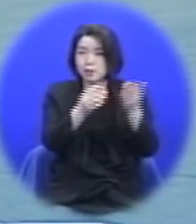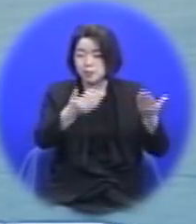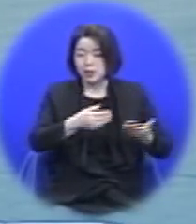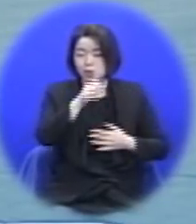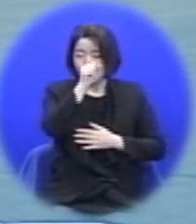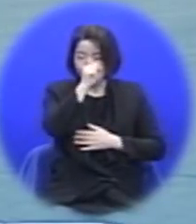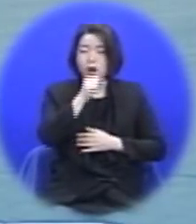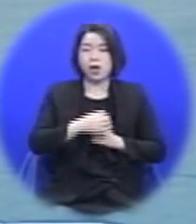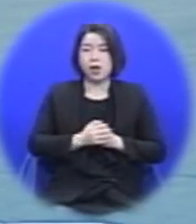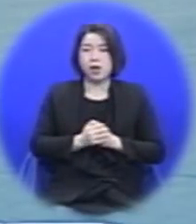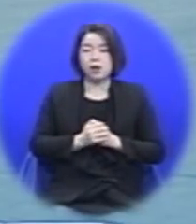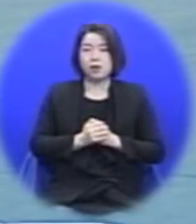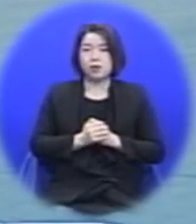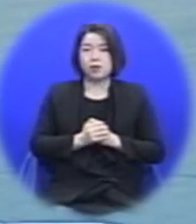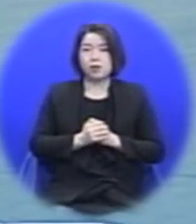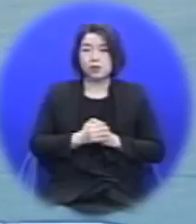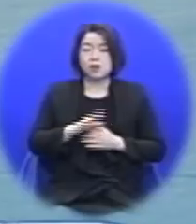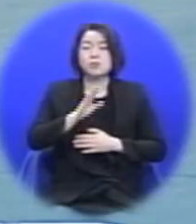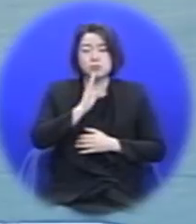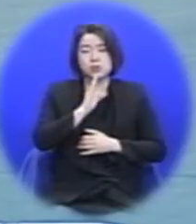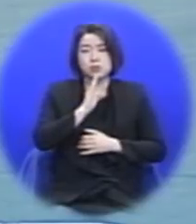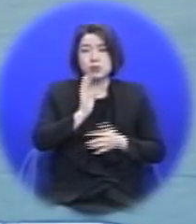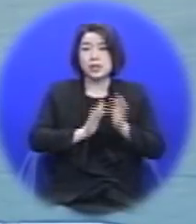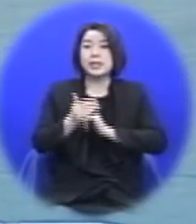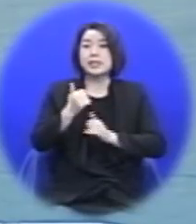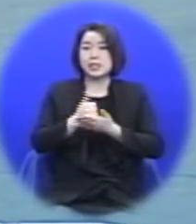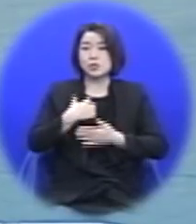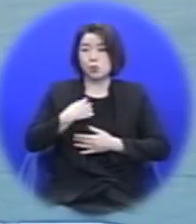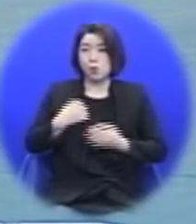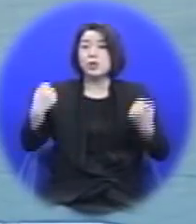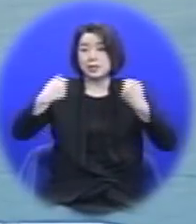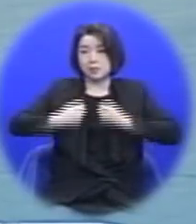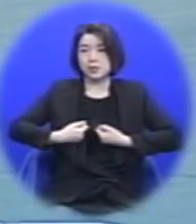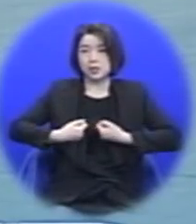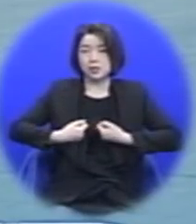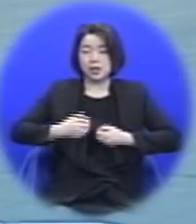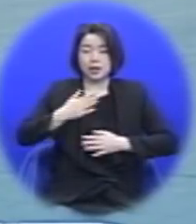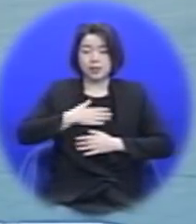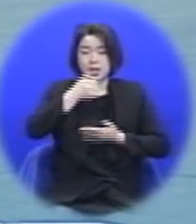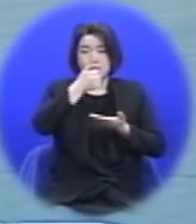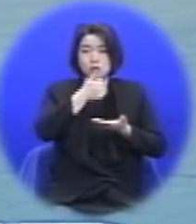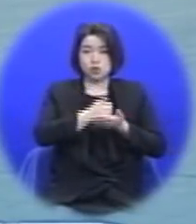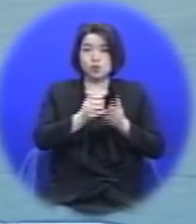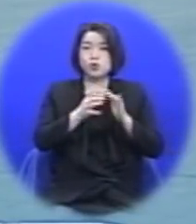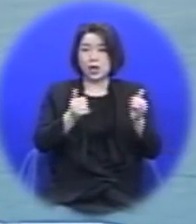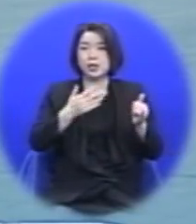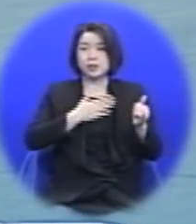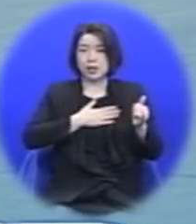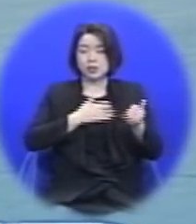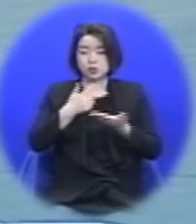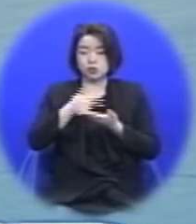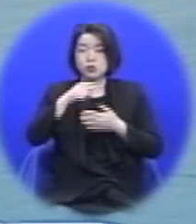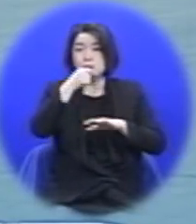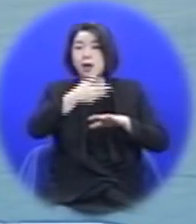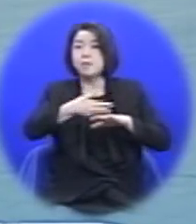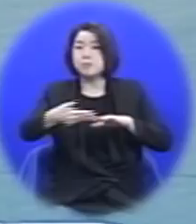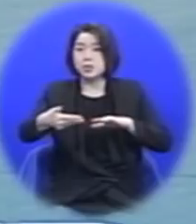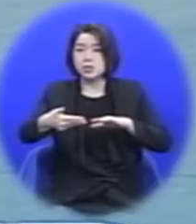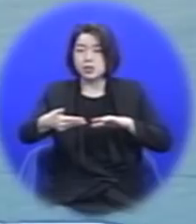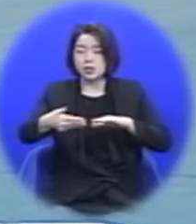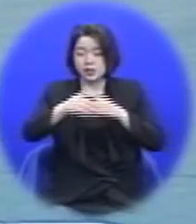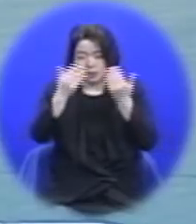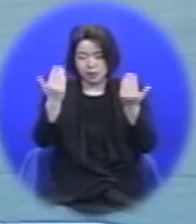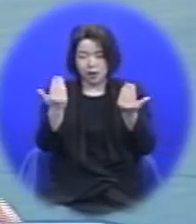좋아하십니다. 물론 예수님으로 옷을 입는 것은 내 죄인인 나를 주님의 피로 보혈로